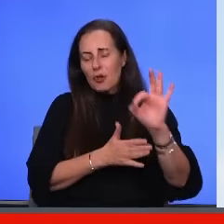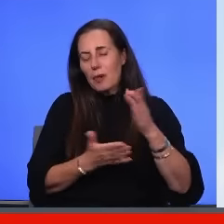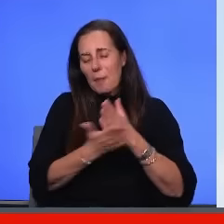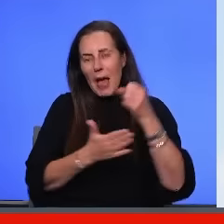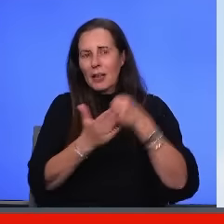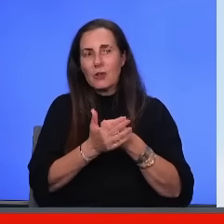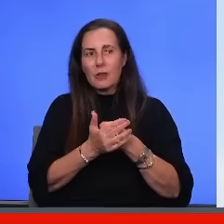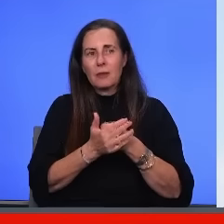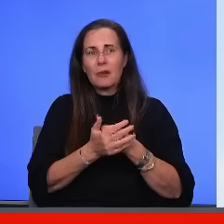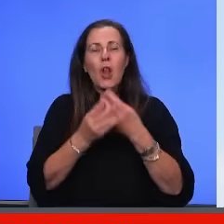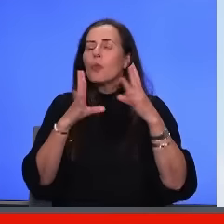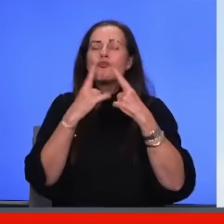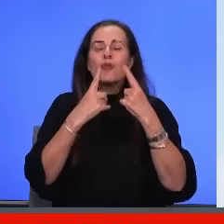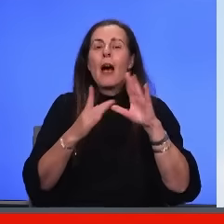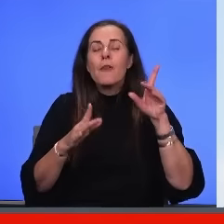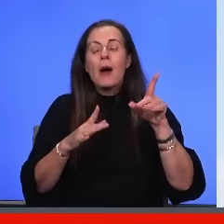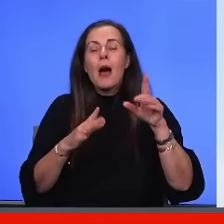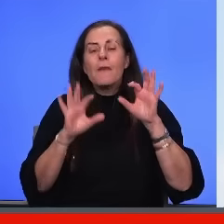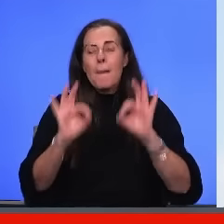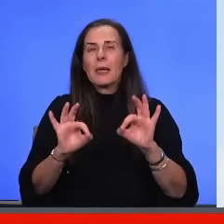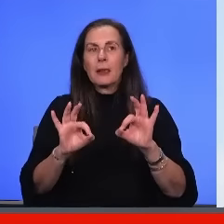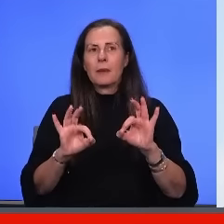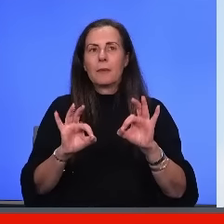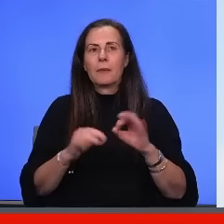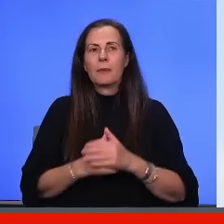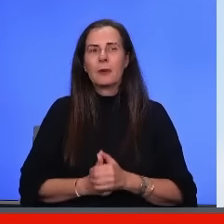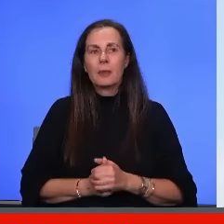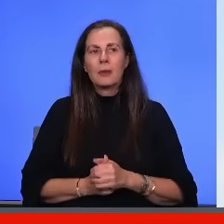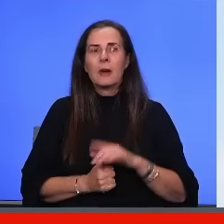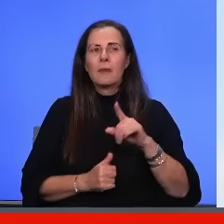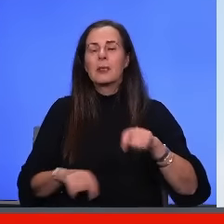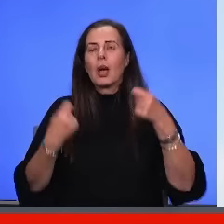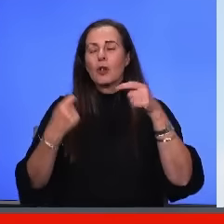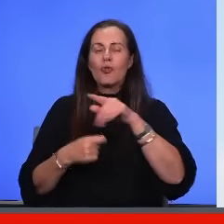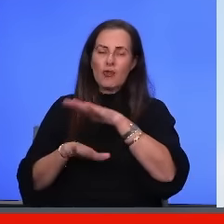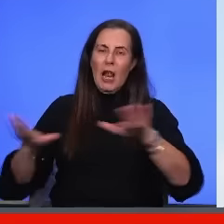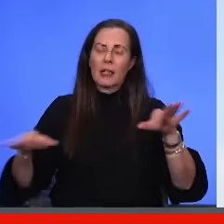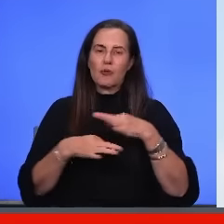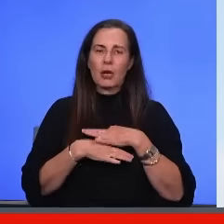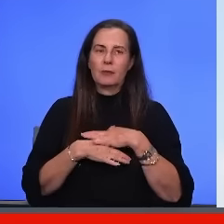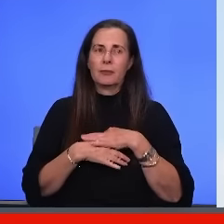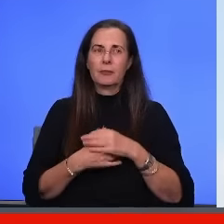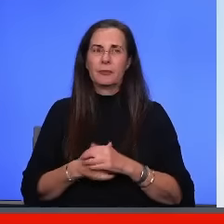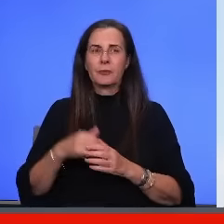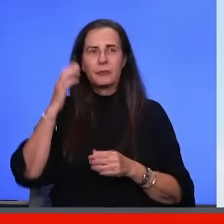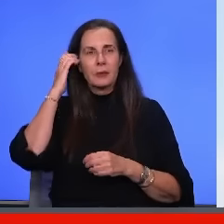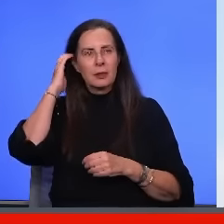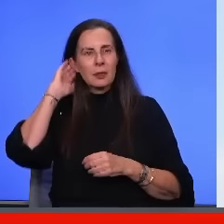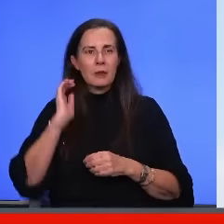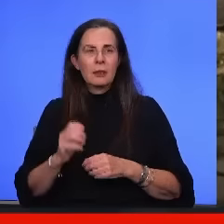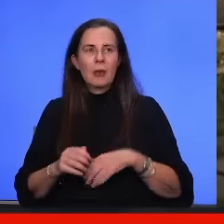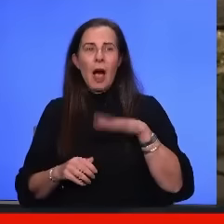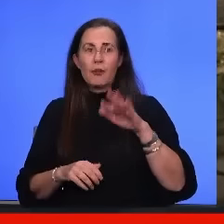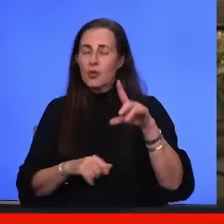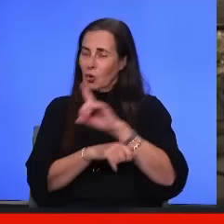תהיו אתאיסטים, תהיו מה שאתם רוצים, אבל תהיו אמיתיים עם עצמכם. וזה היה החינוך שהם גדלו עליו. אפילו שהיו